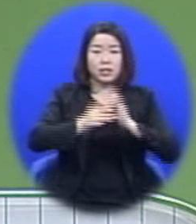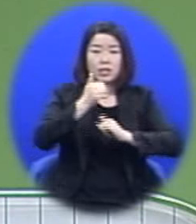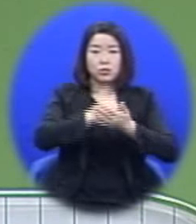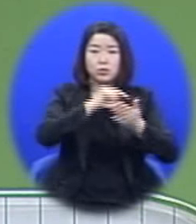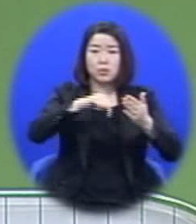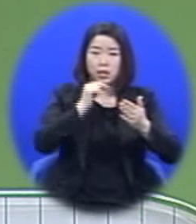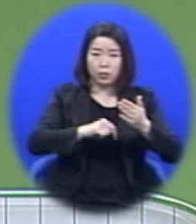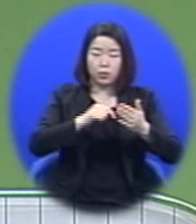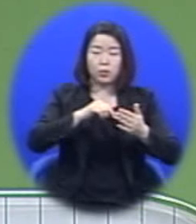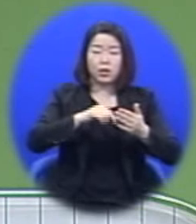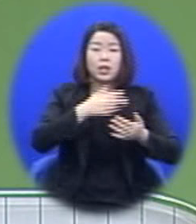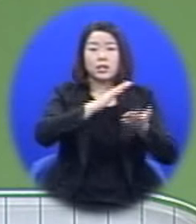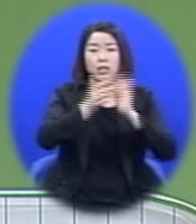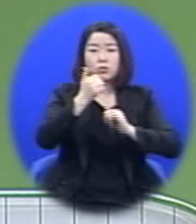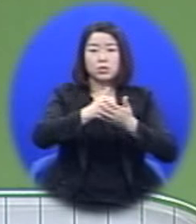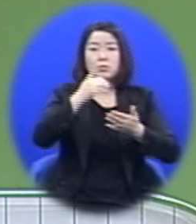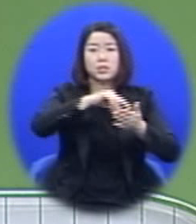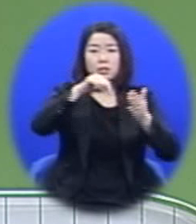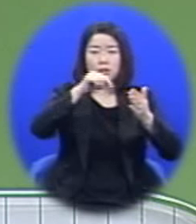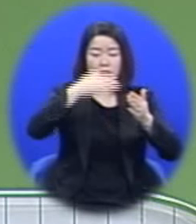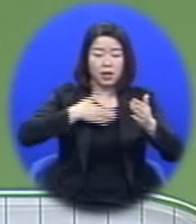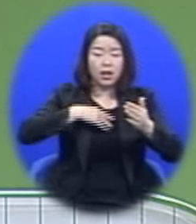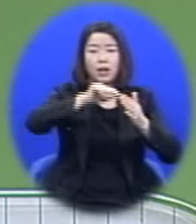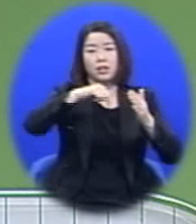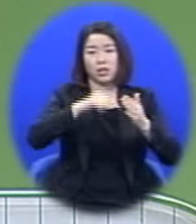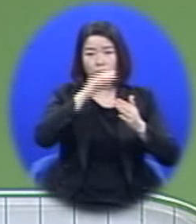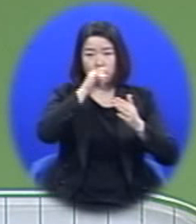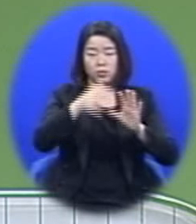내 안에 있는 그 관계예요.